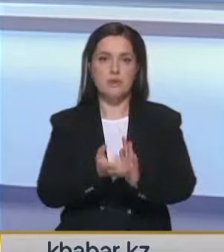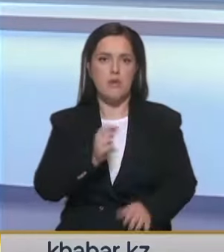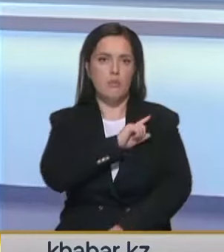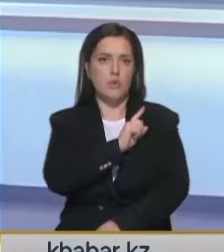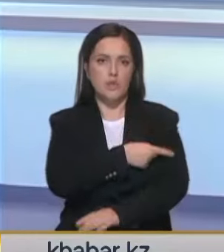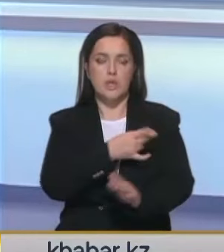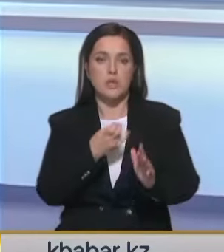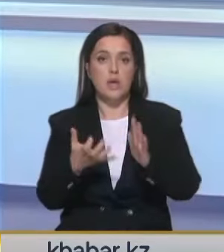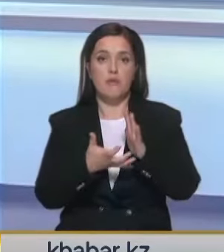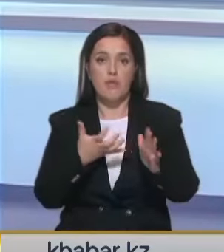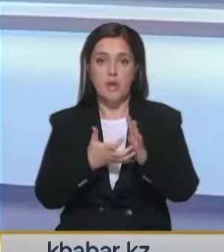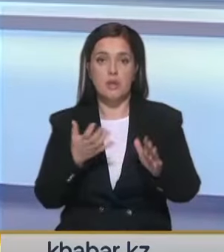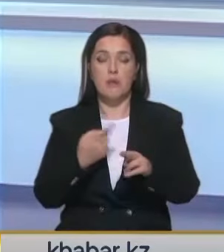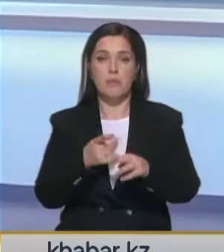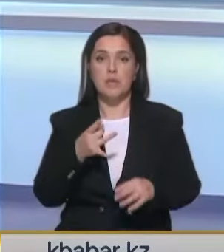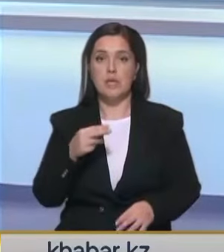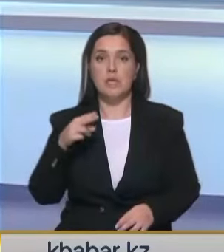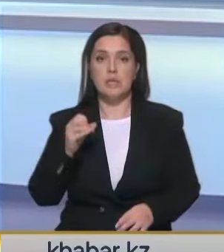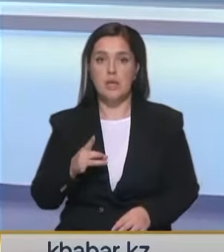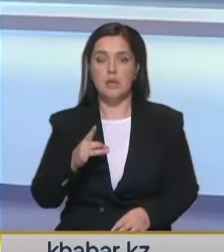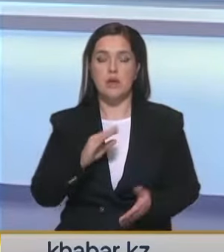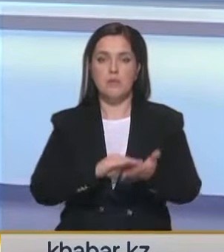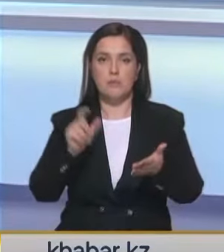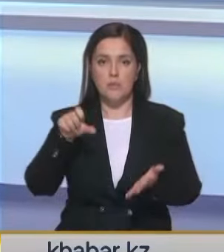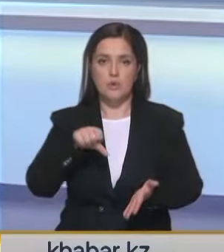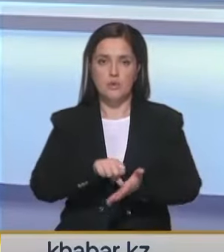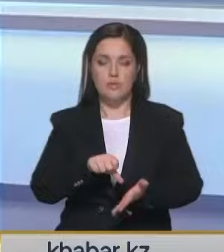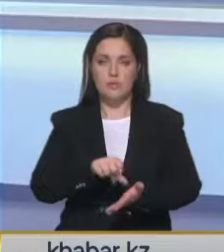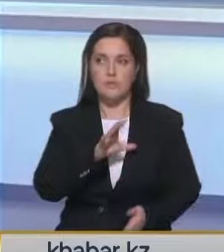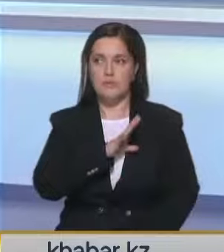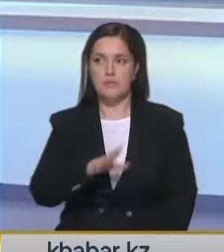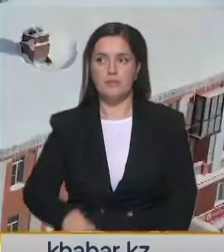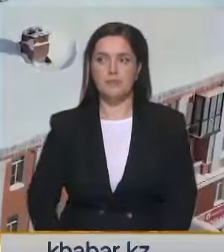не хватает. Коммунальный коллапс в Ридере увидел Вячеслав Ветлугин.